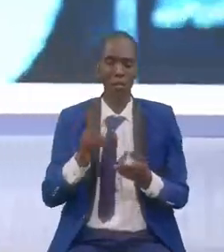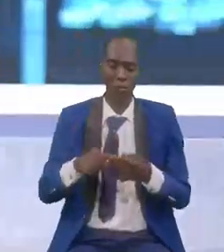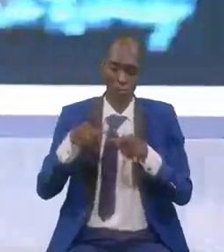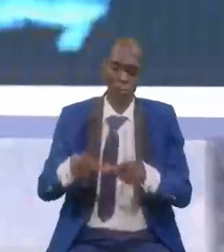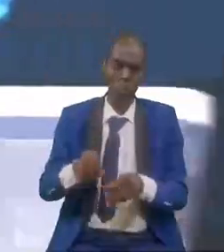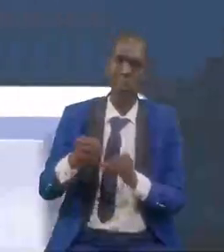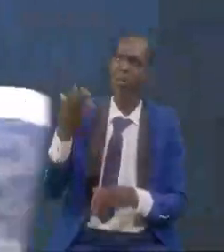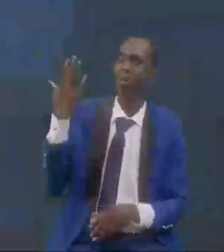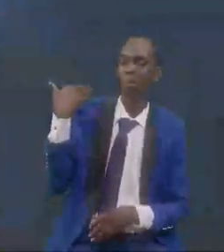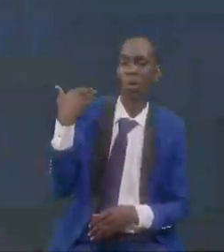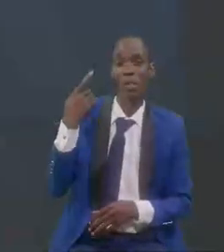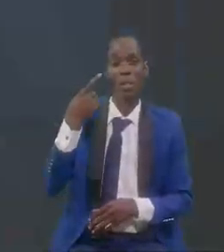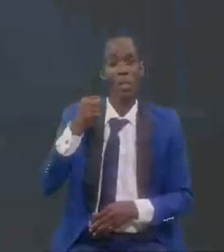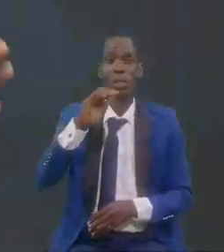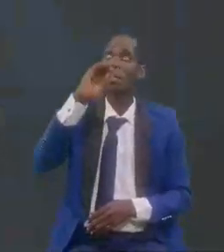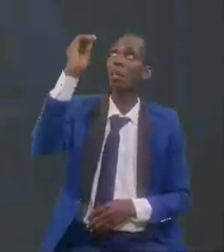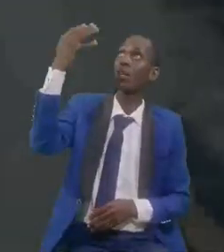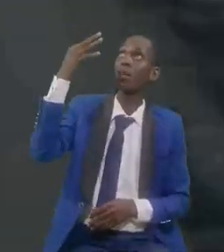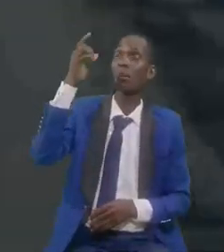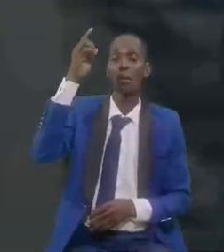La grâce de Dieu guérit